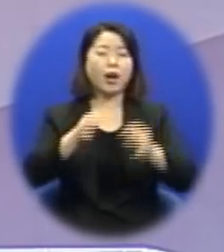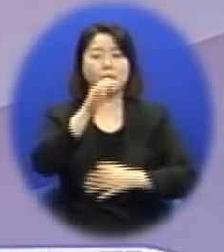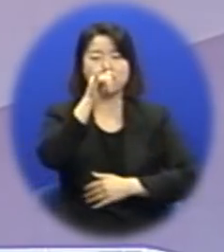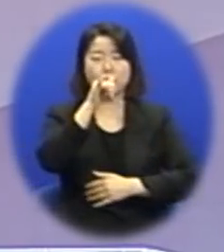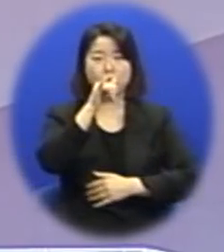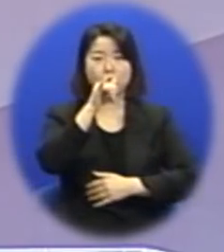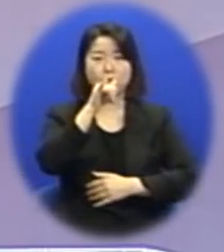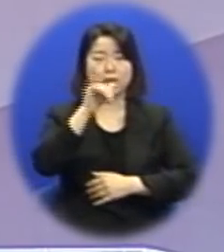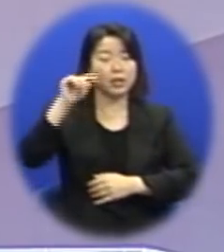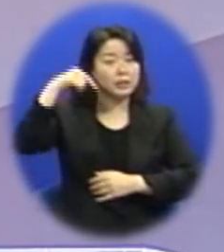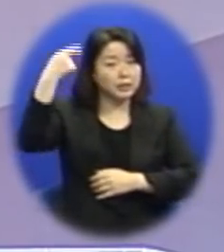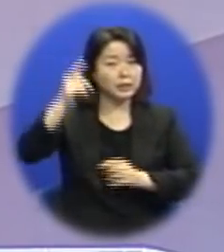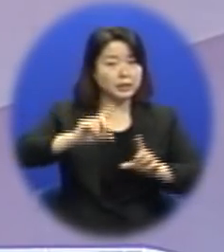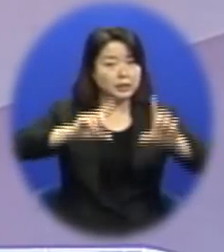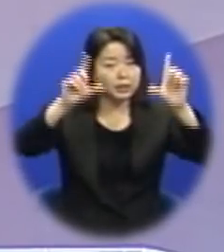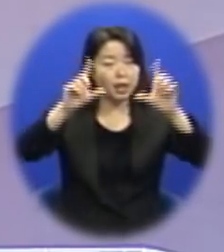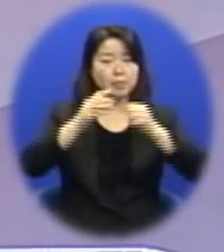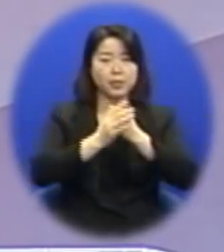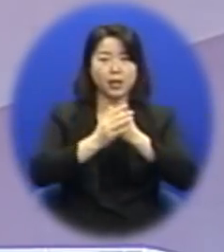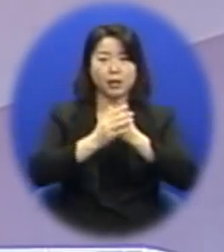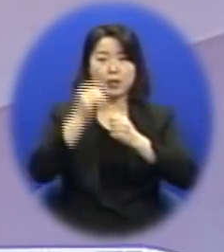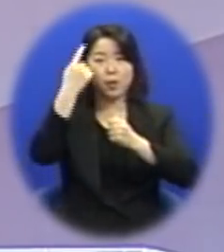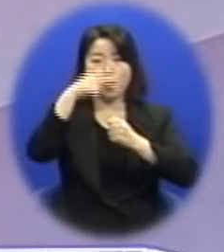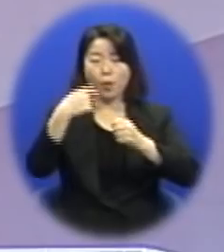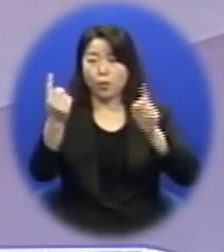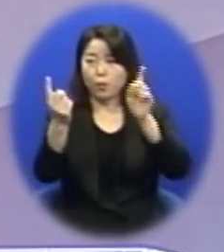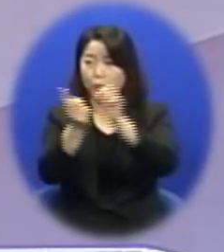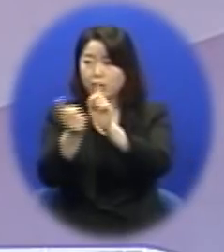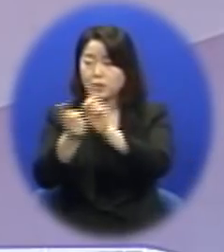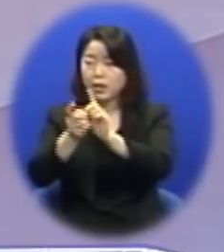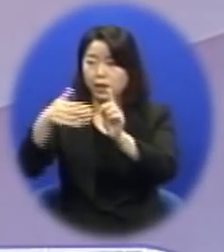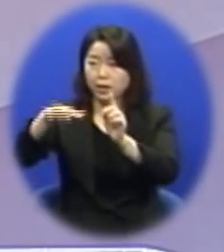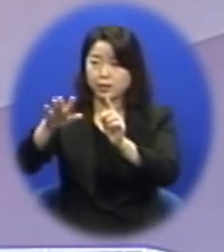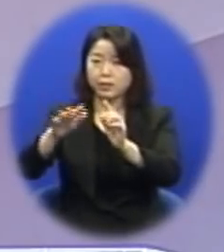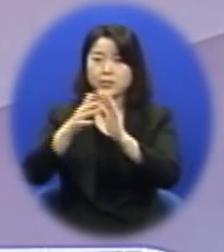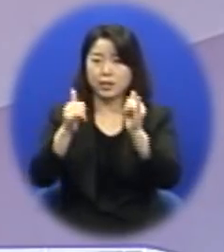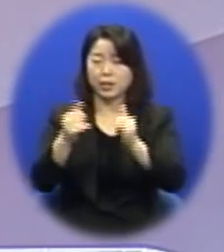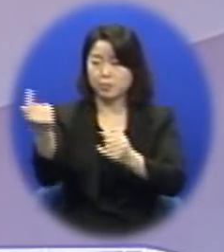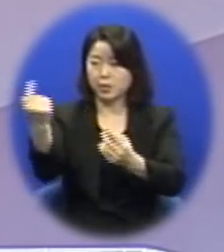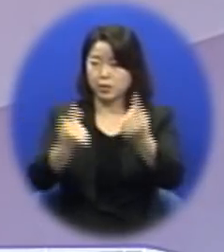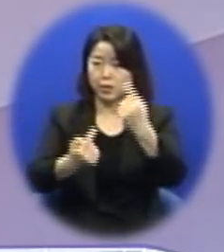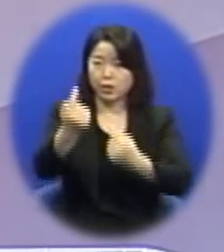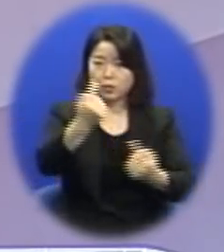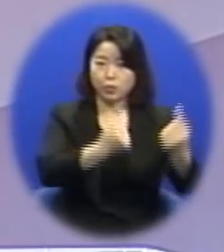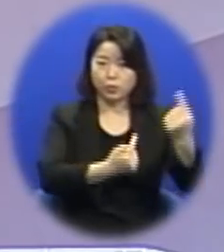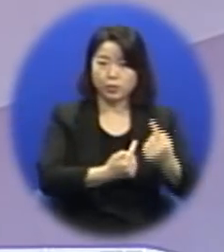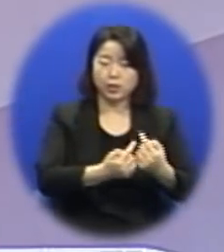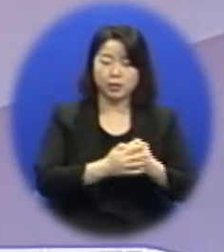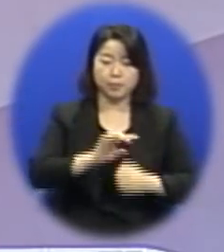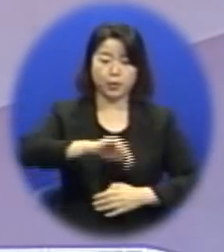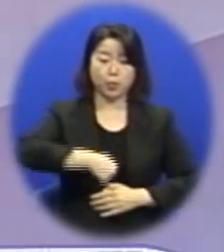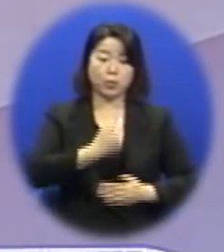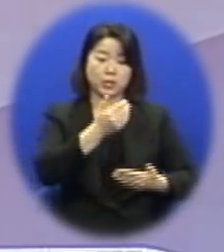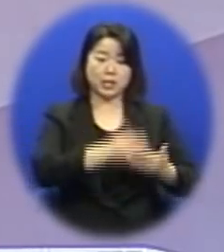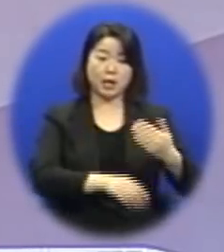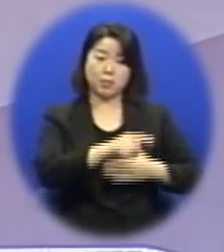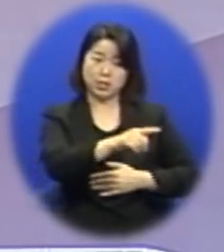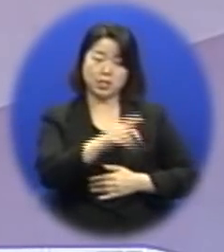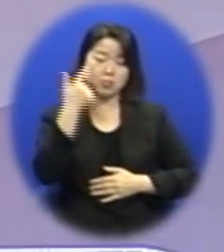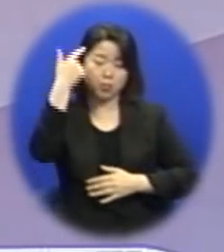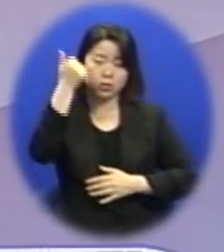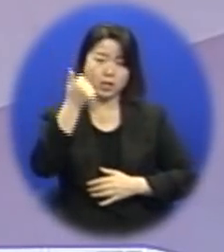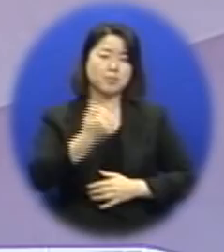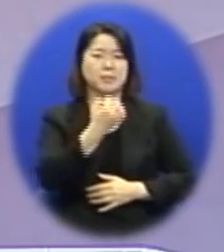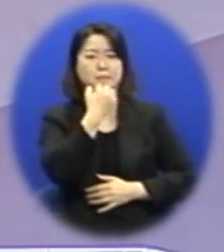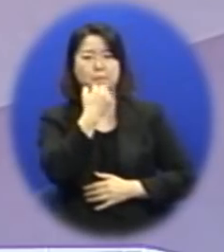그다음날 면에 갔던 사람들이 한 사람 한 사람 들어오는데 혼자 남아 있는이 목사님을 비웃어요 어떤